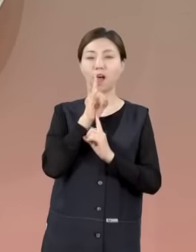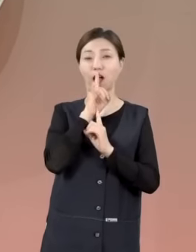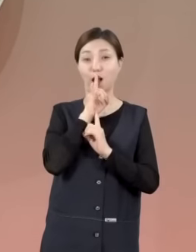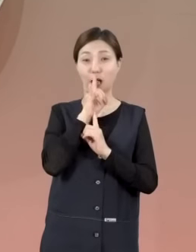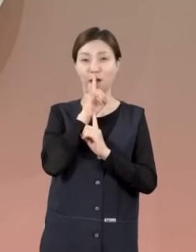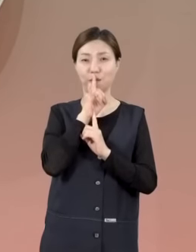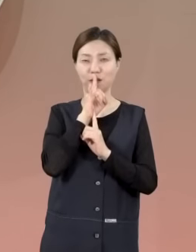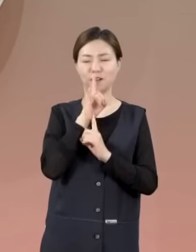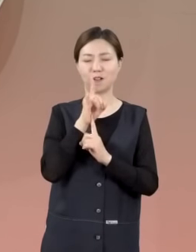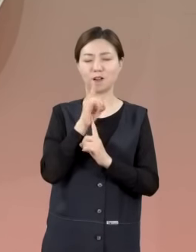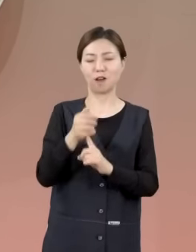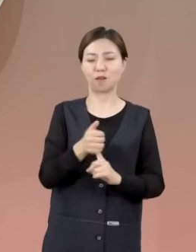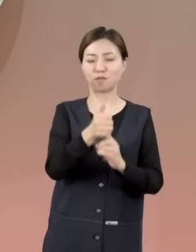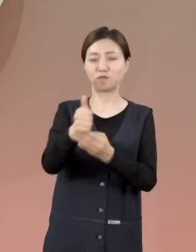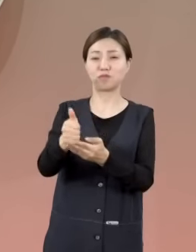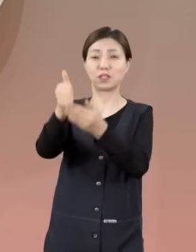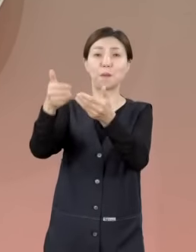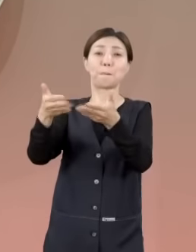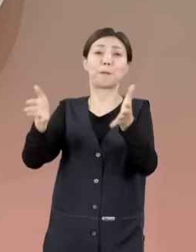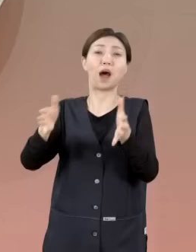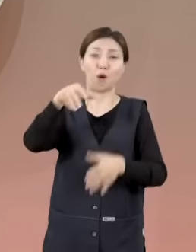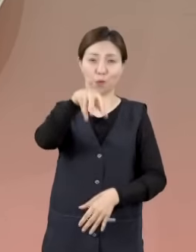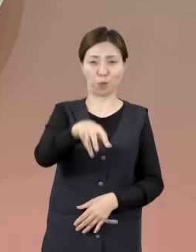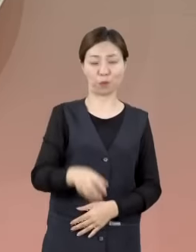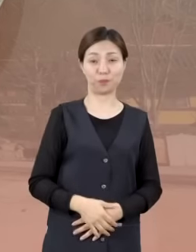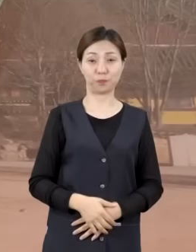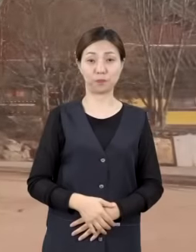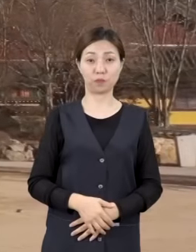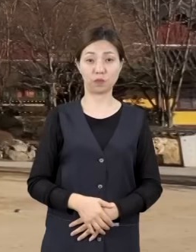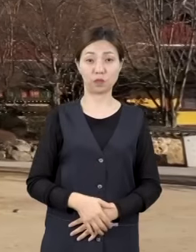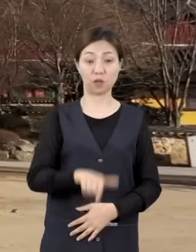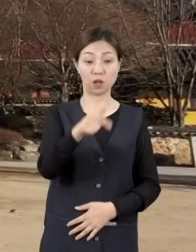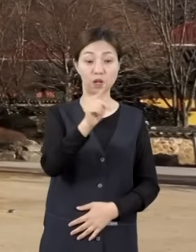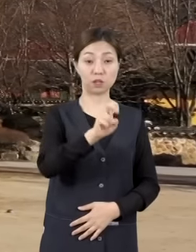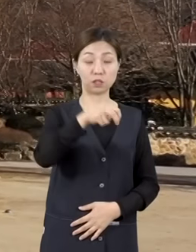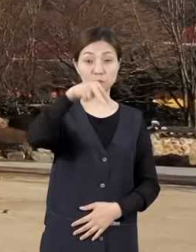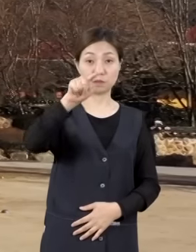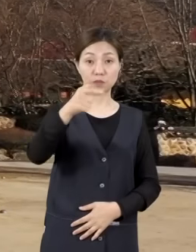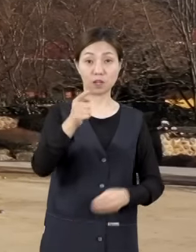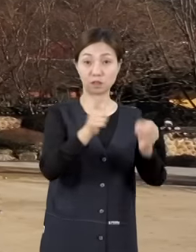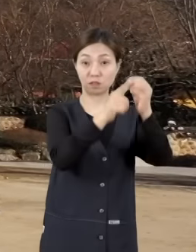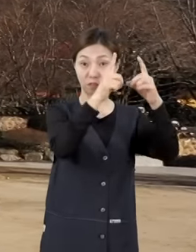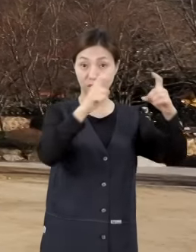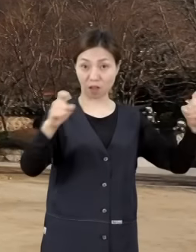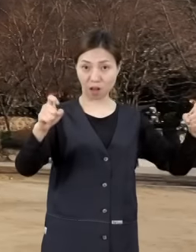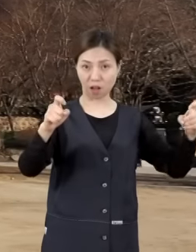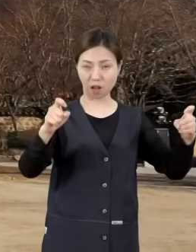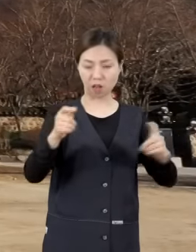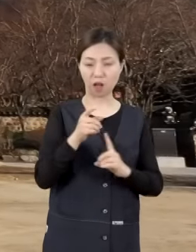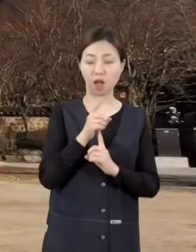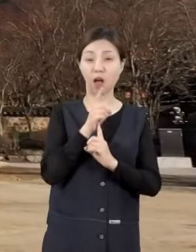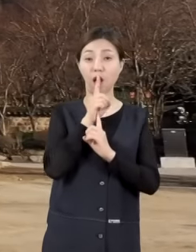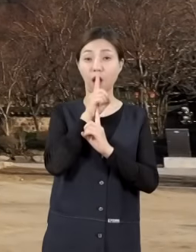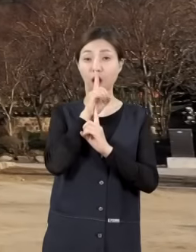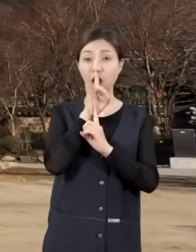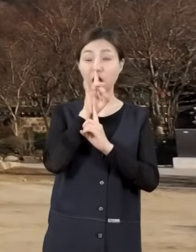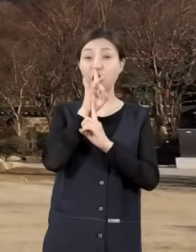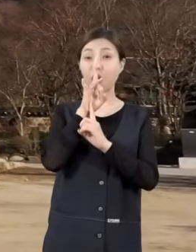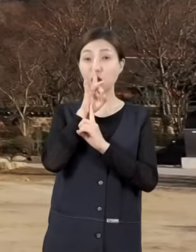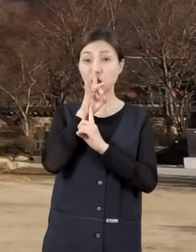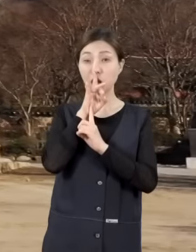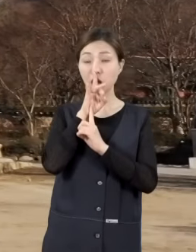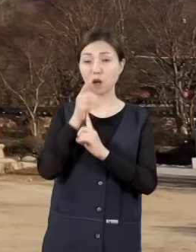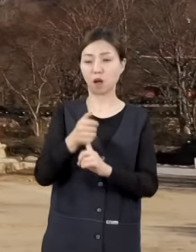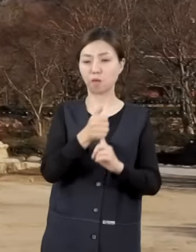시간을 보내십니다 금산사 미륵전은 국보로 지정되어